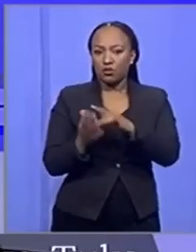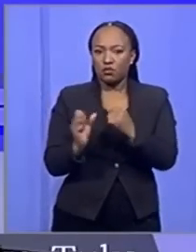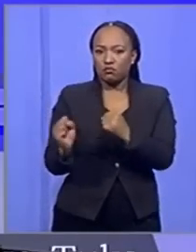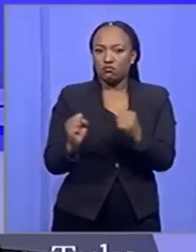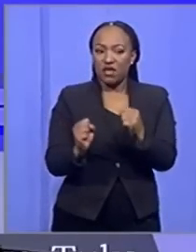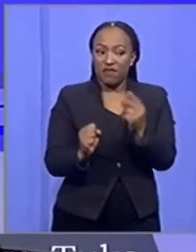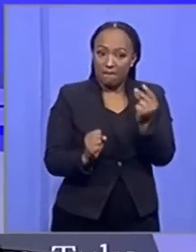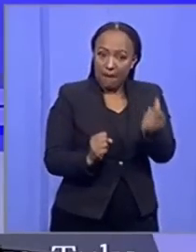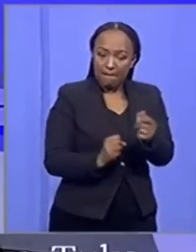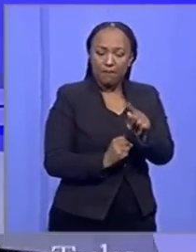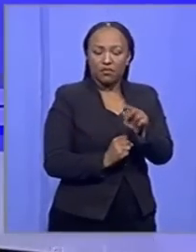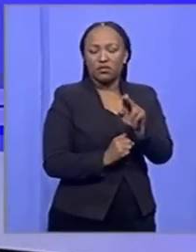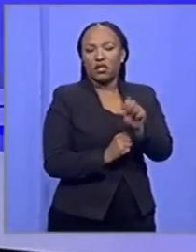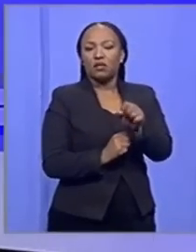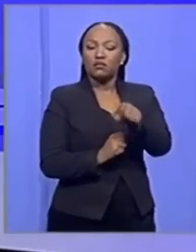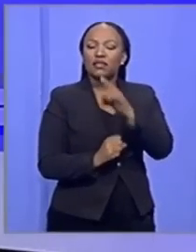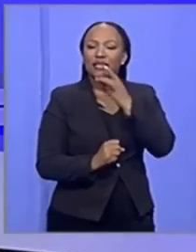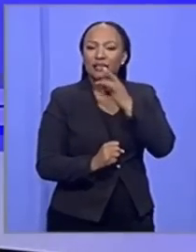tax ka mokibelo.